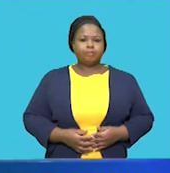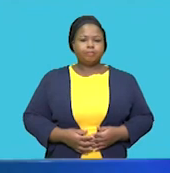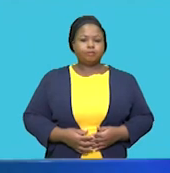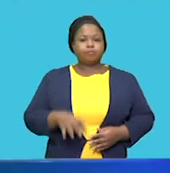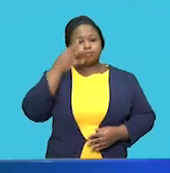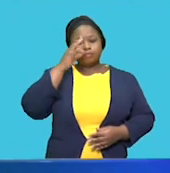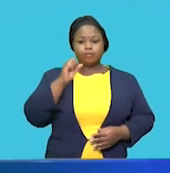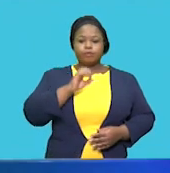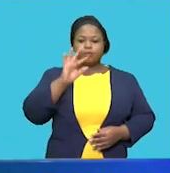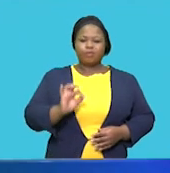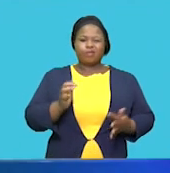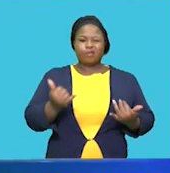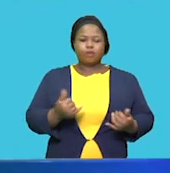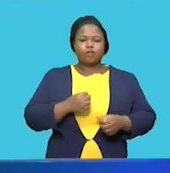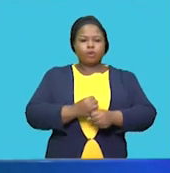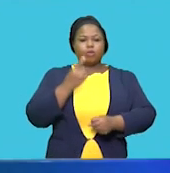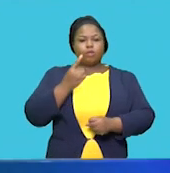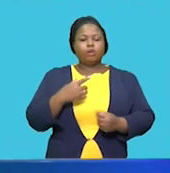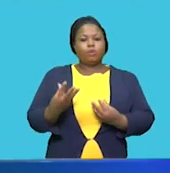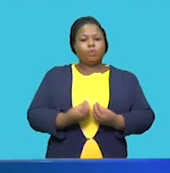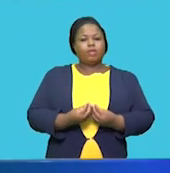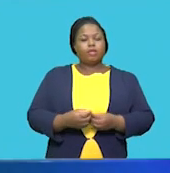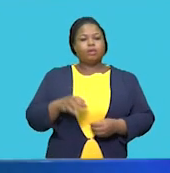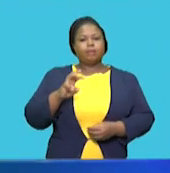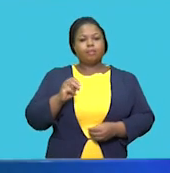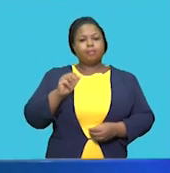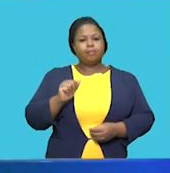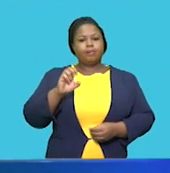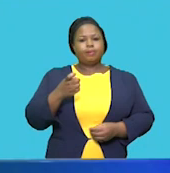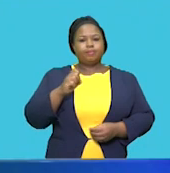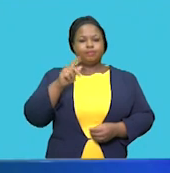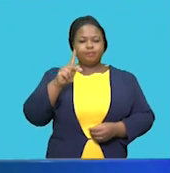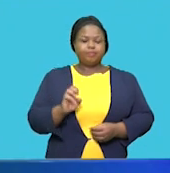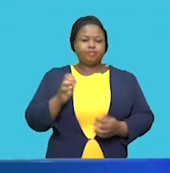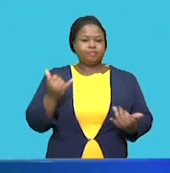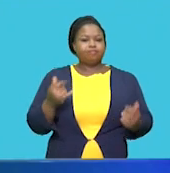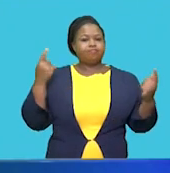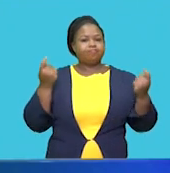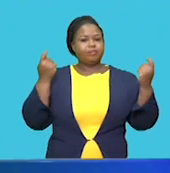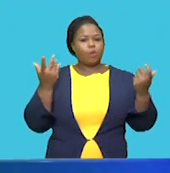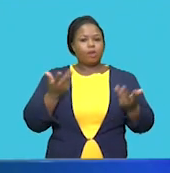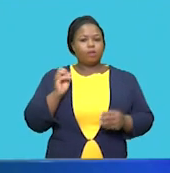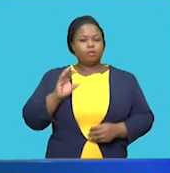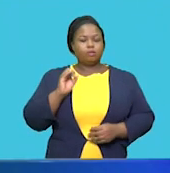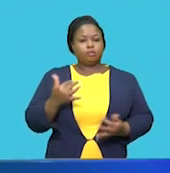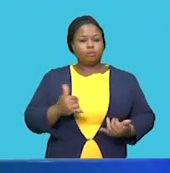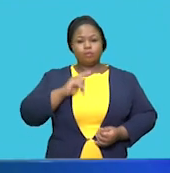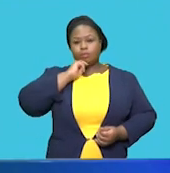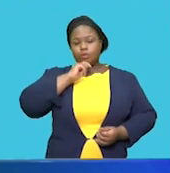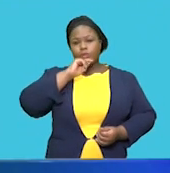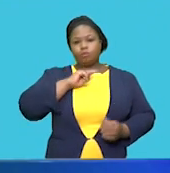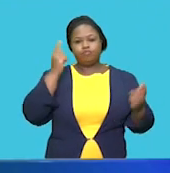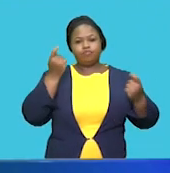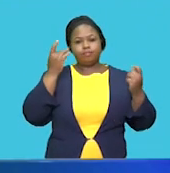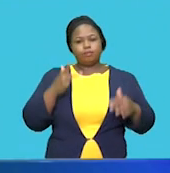Uhulumeni wasesifundazweni sase Goli ngokubambisana nesikhungo sase Mannya Maxeke basingathe umcimbi Soweto namhlanje ekuseni